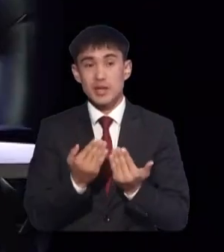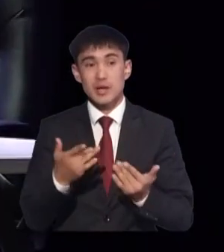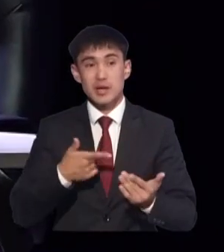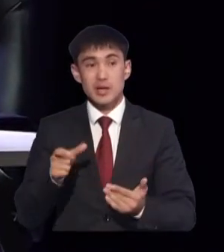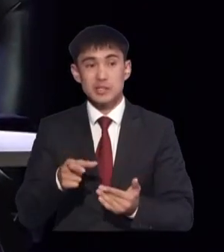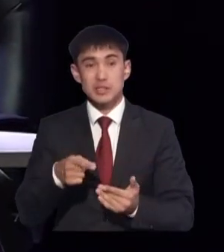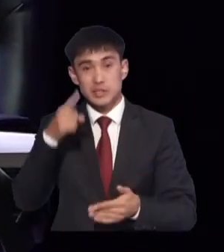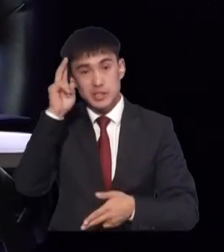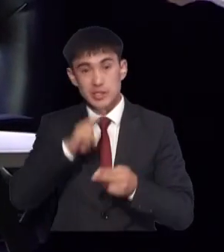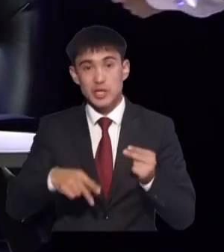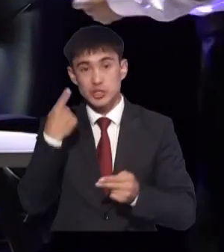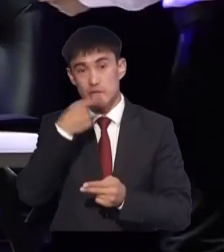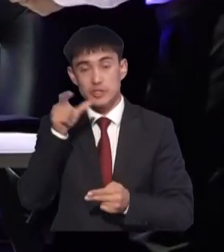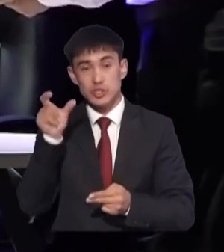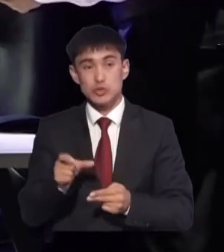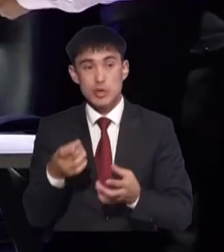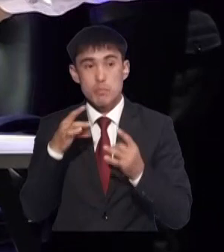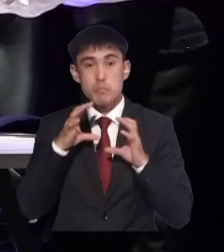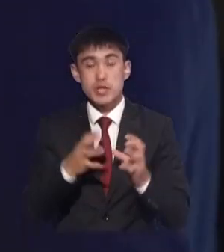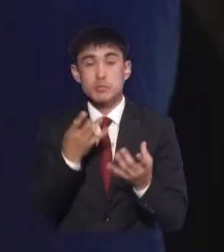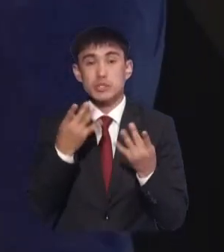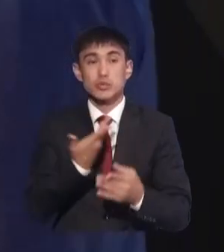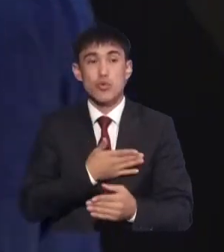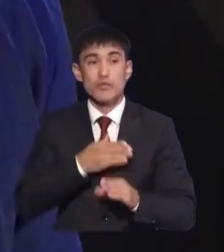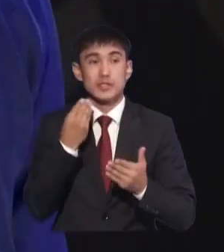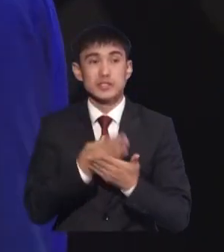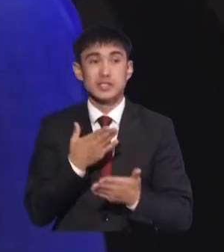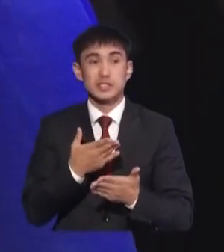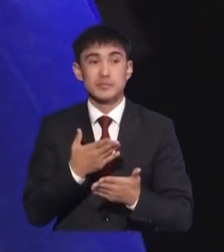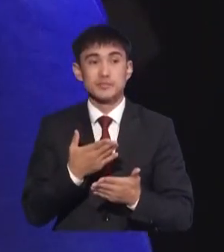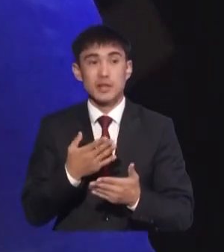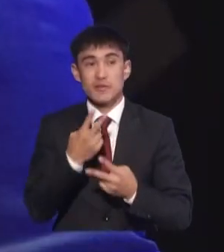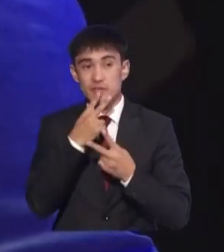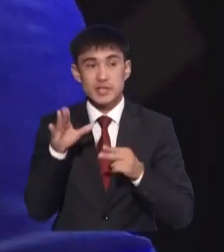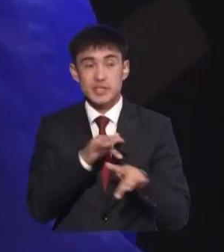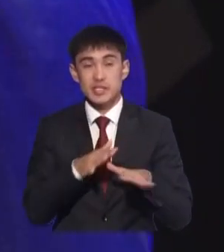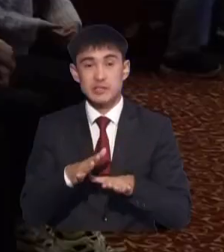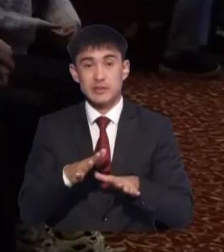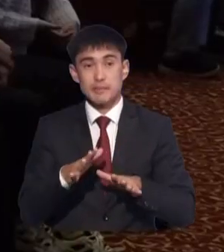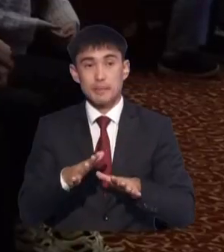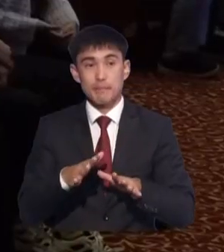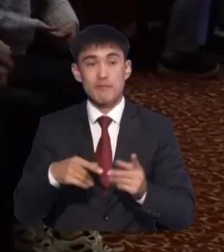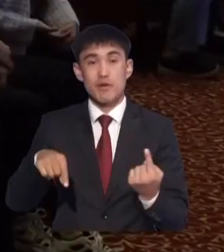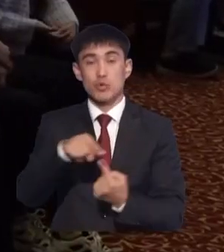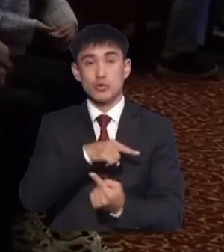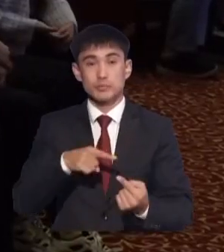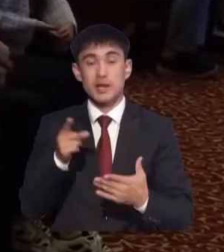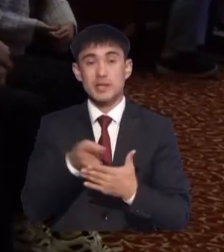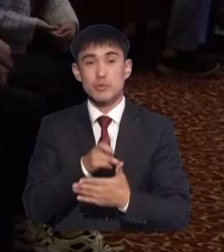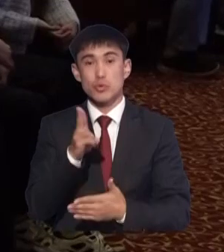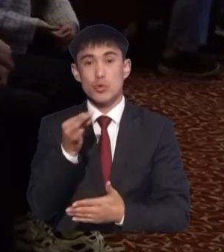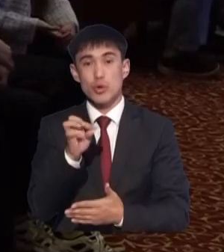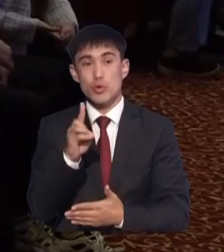терять человеческое лицо и беречь простые духовные ценности. По сюжетной линии все действия разворачиваются вокруг персонажа по имени